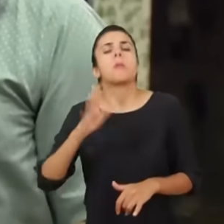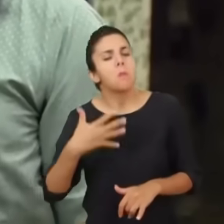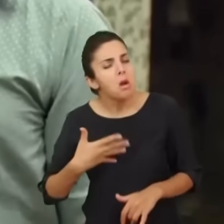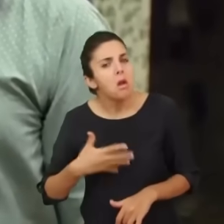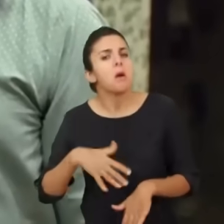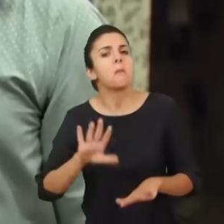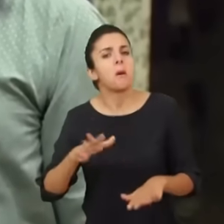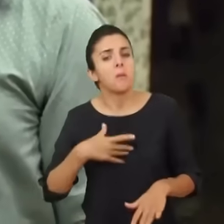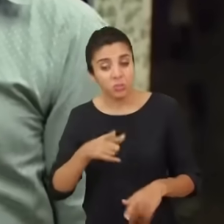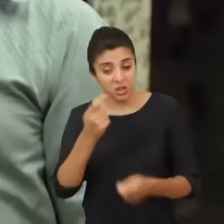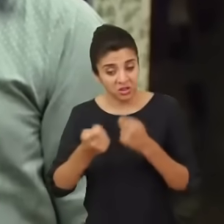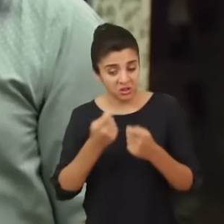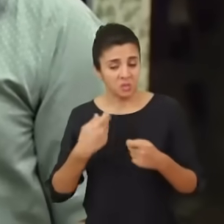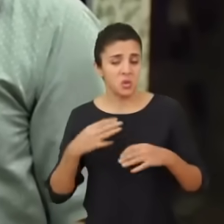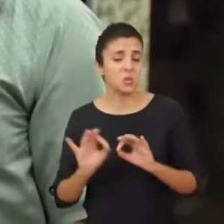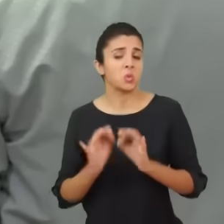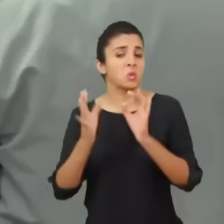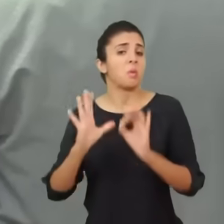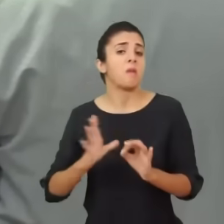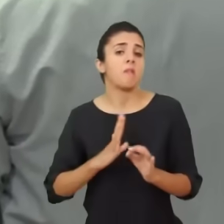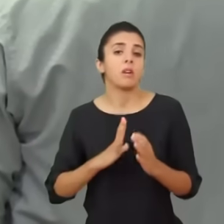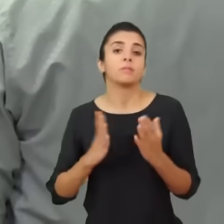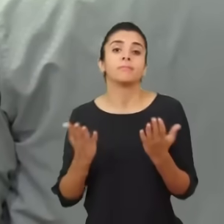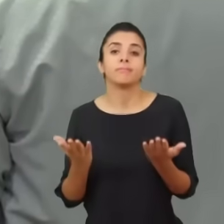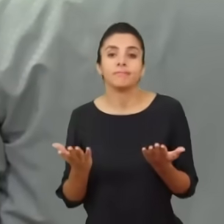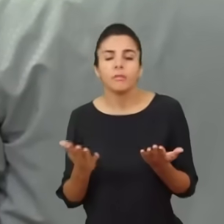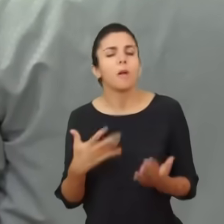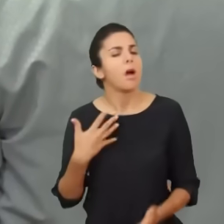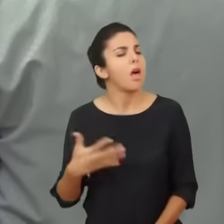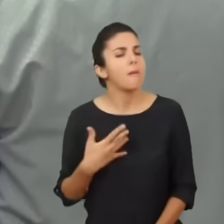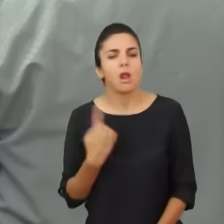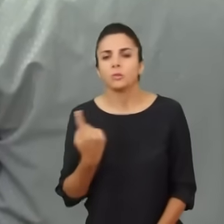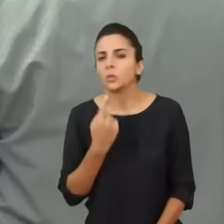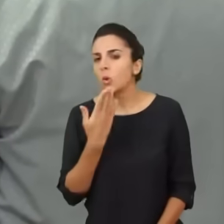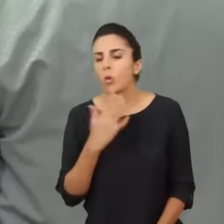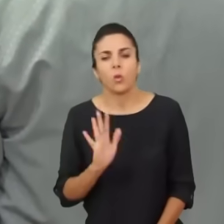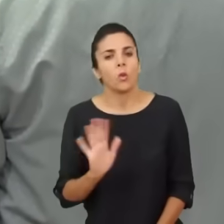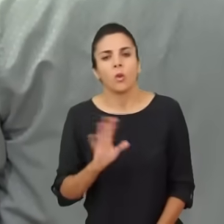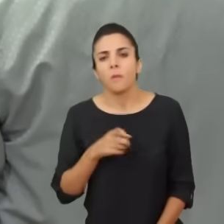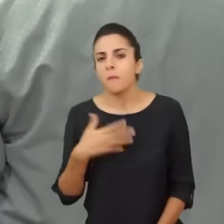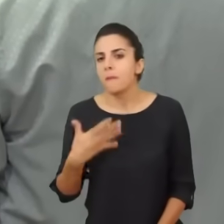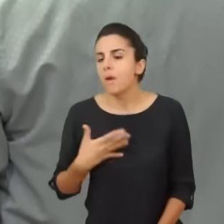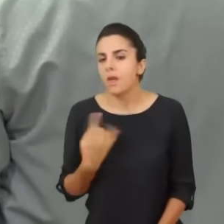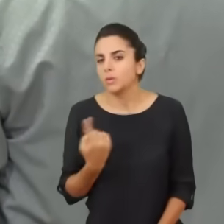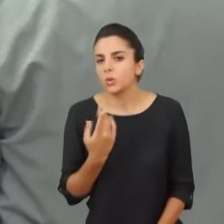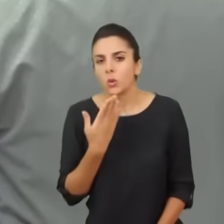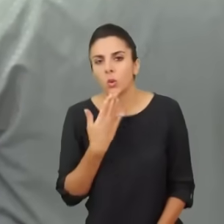etmeyin. Bu iş artık bana bakar. Ya, hiç merak etmiyorum ya, hiç orada değilim yani.